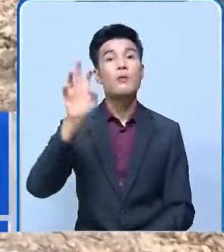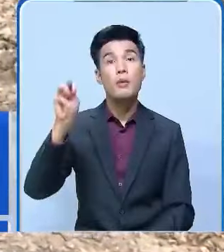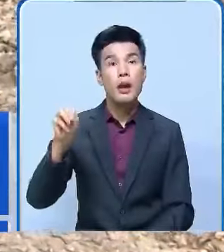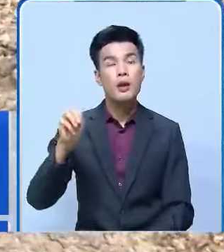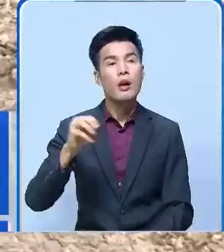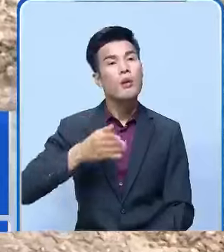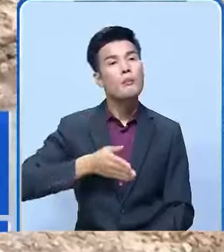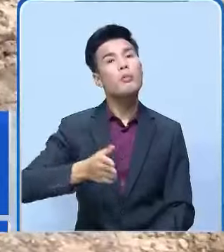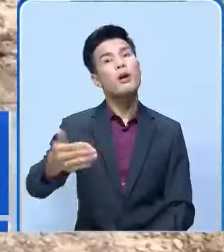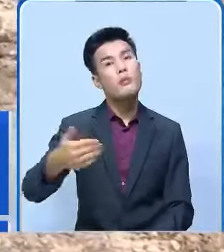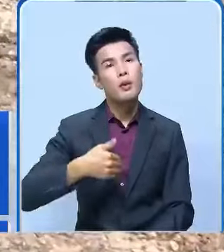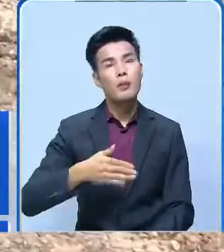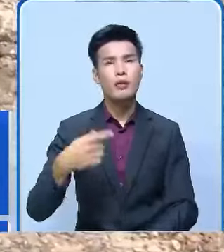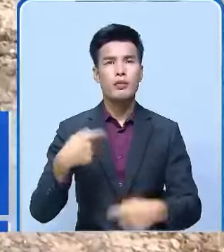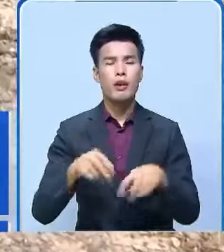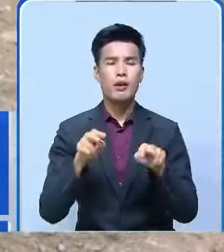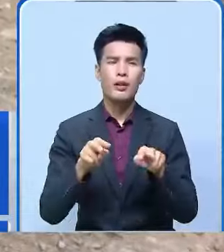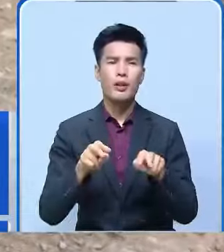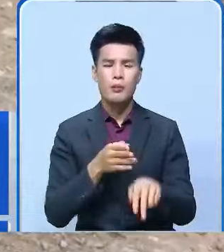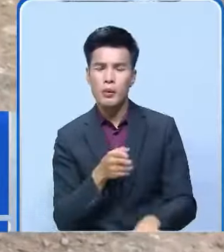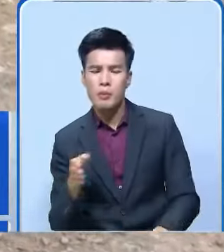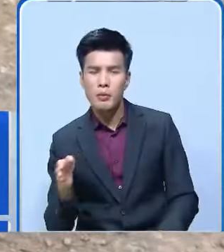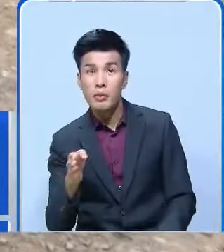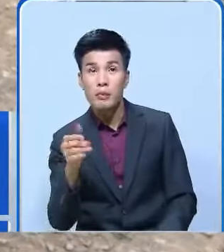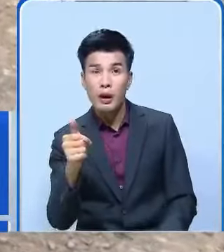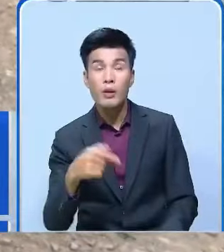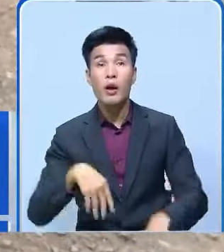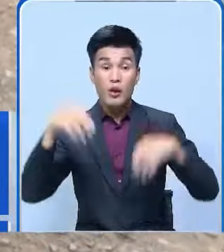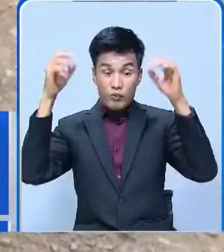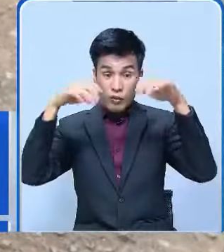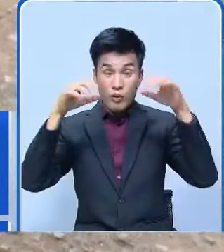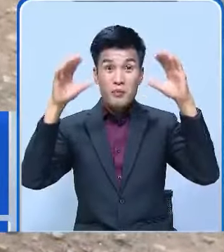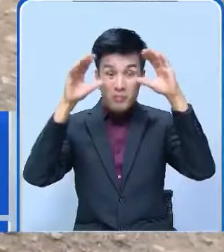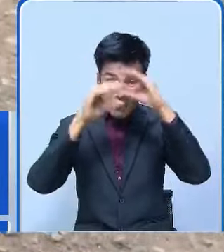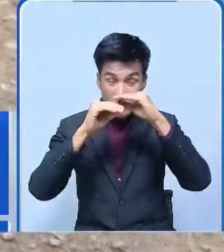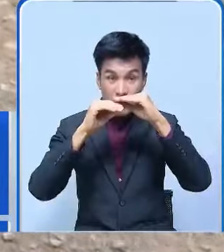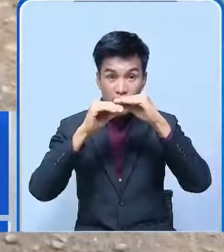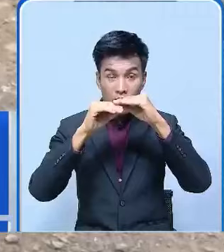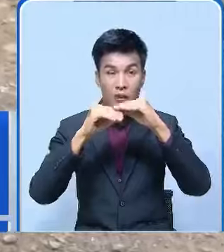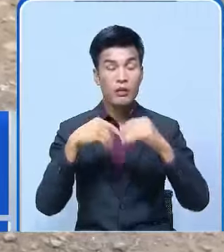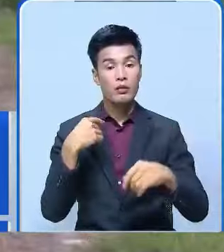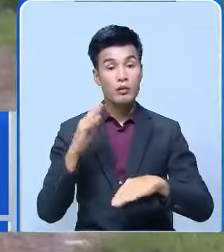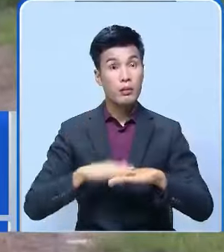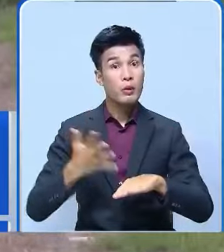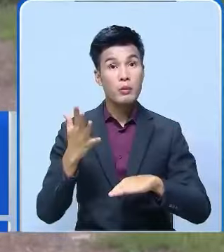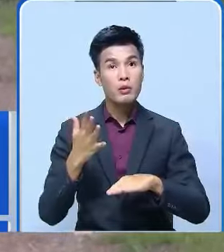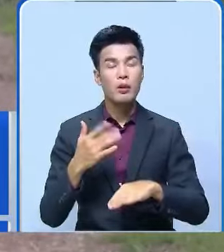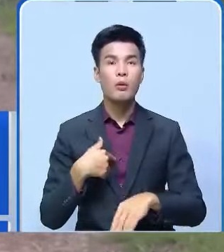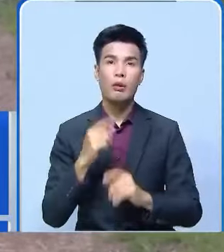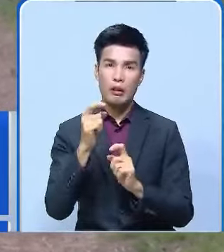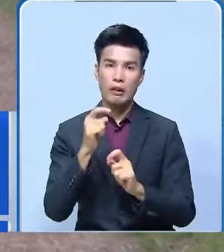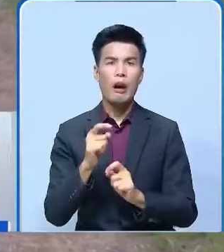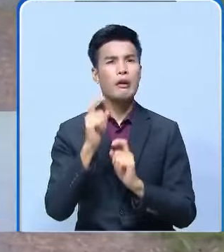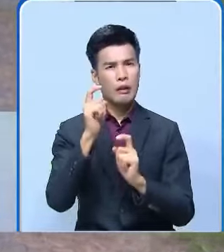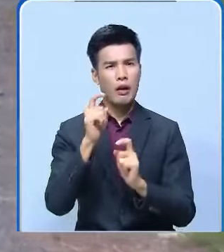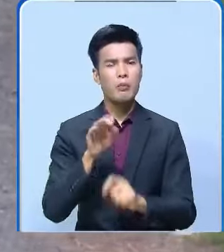รแต่ละทีถ้าเห็นทางยังพอหลบได้แต่ถ้าฝนตกฟ้ามืดหรือเป็นคนไม่ชำนาญทางก็จะเสียเป็นอันตรายได้